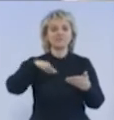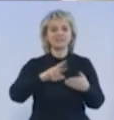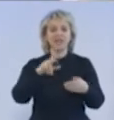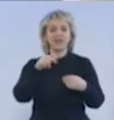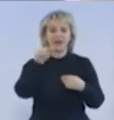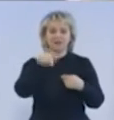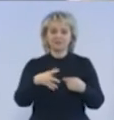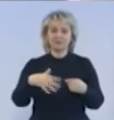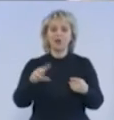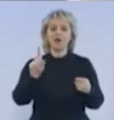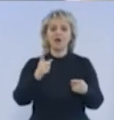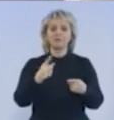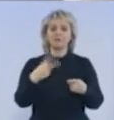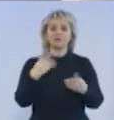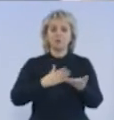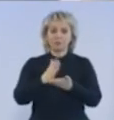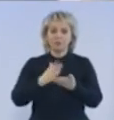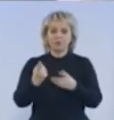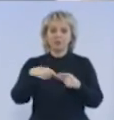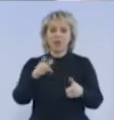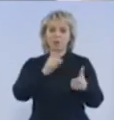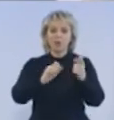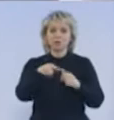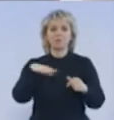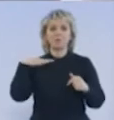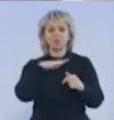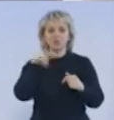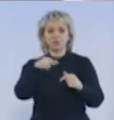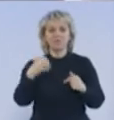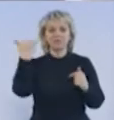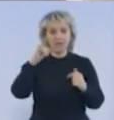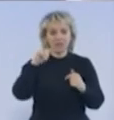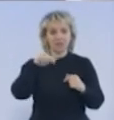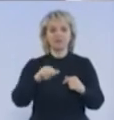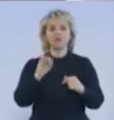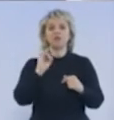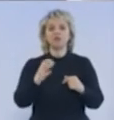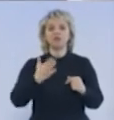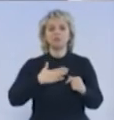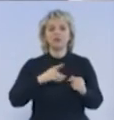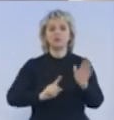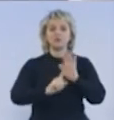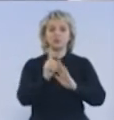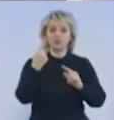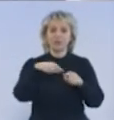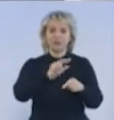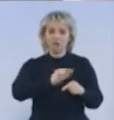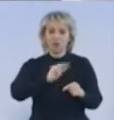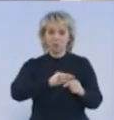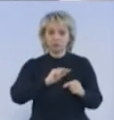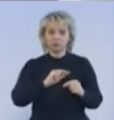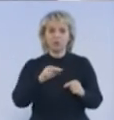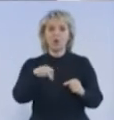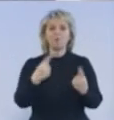карицидные препараты 2 направлений, для молочного и для мясного скота. И мы приступили к этой работе.